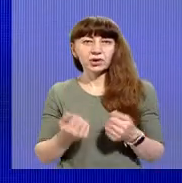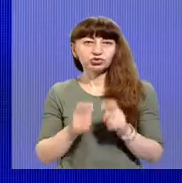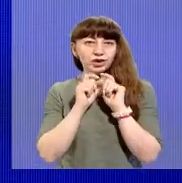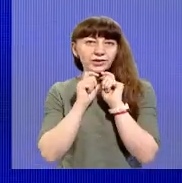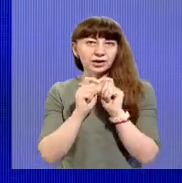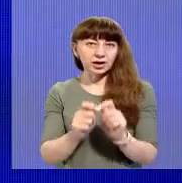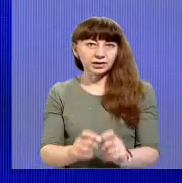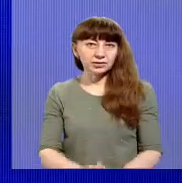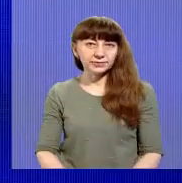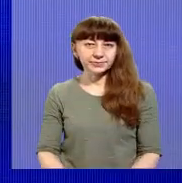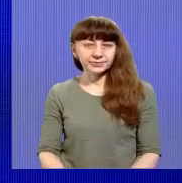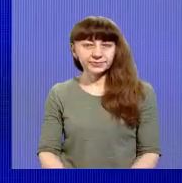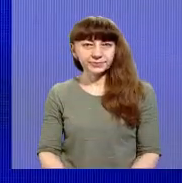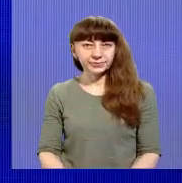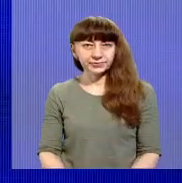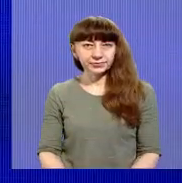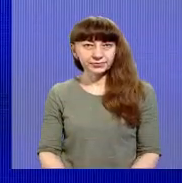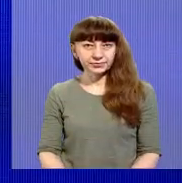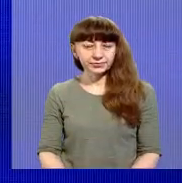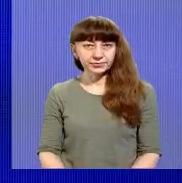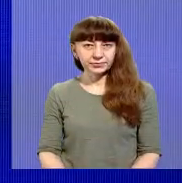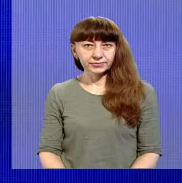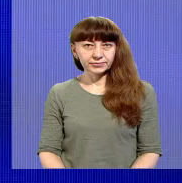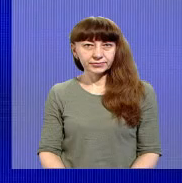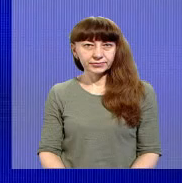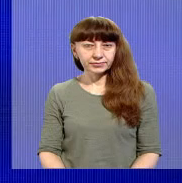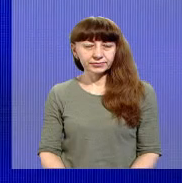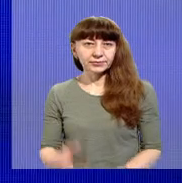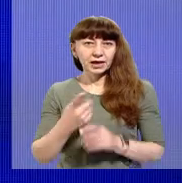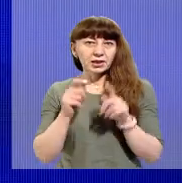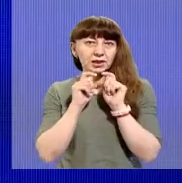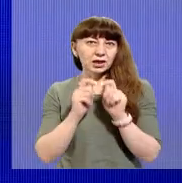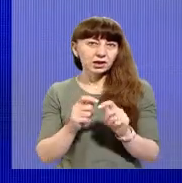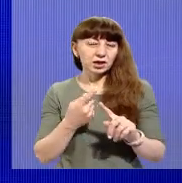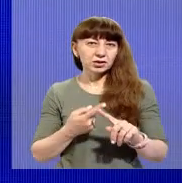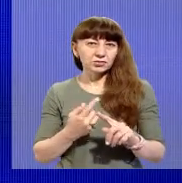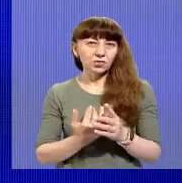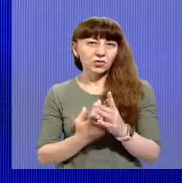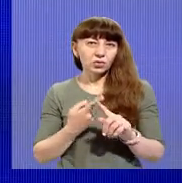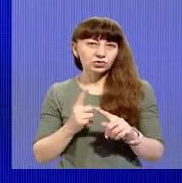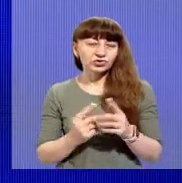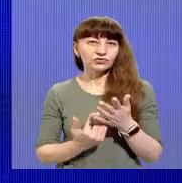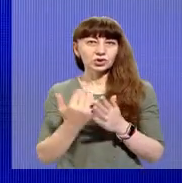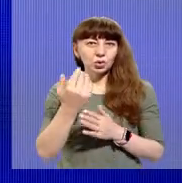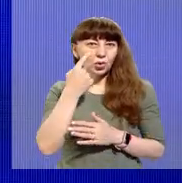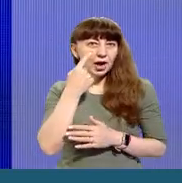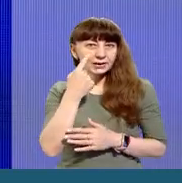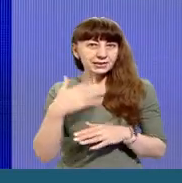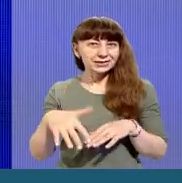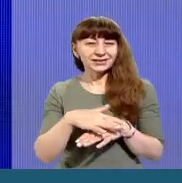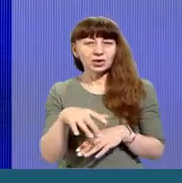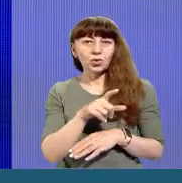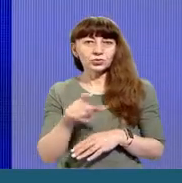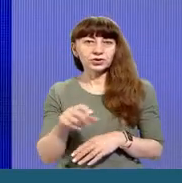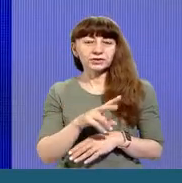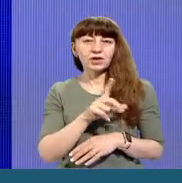барлығында бір тудың астына ел жиналатын болған, сондықтан біздің өзіміздің аспан түстес